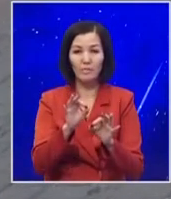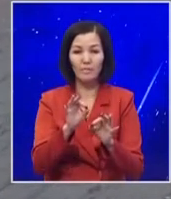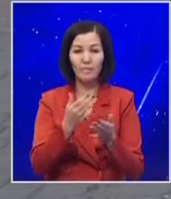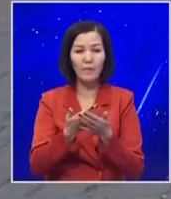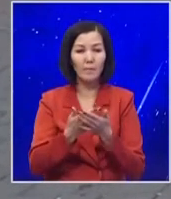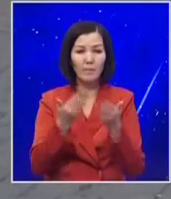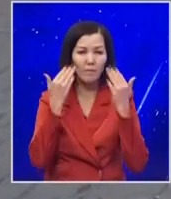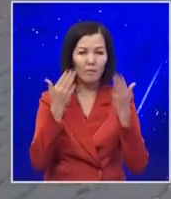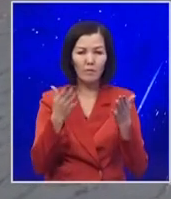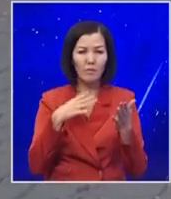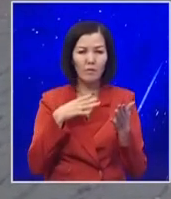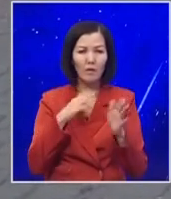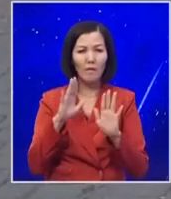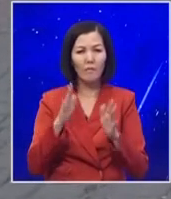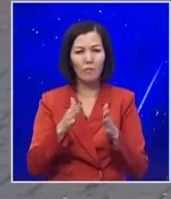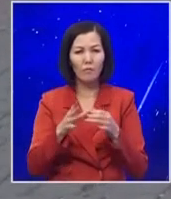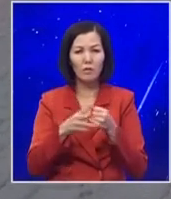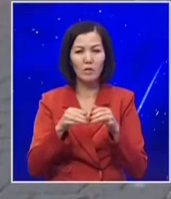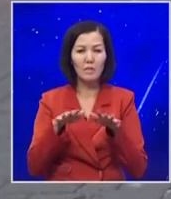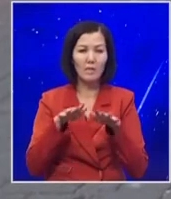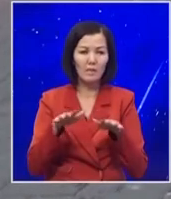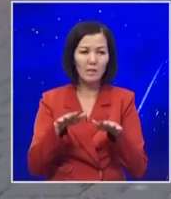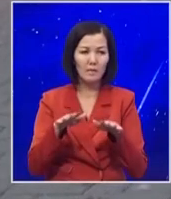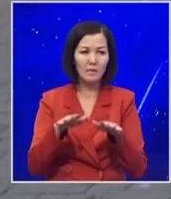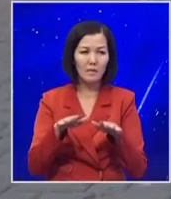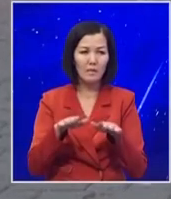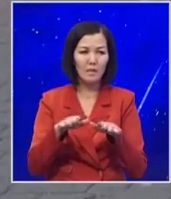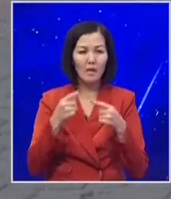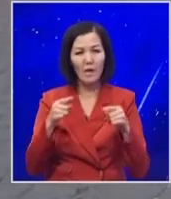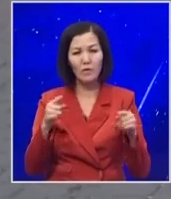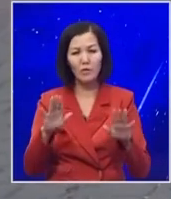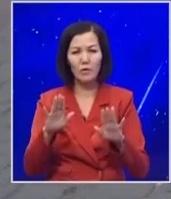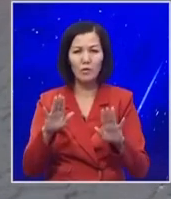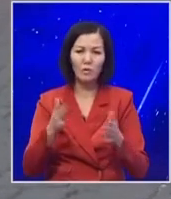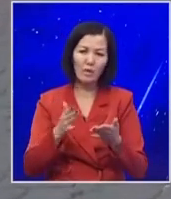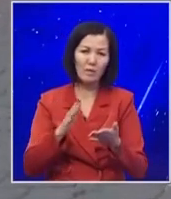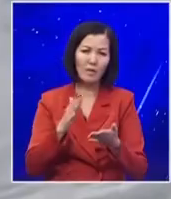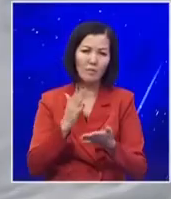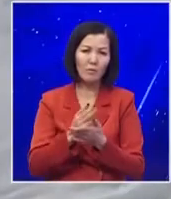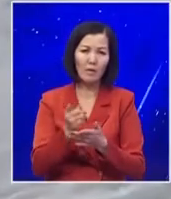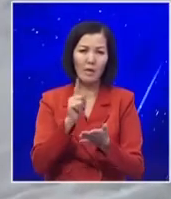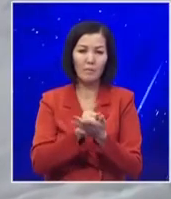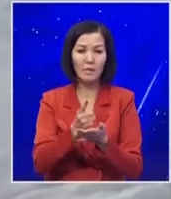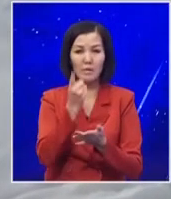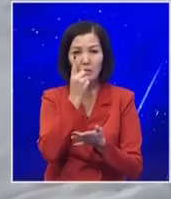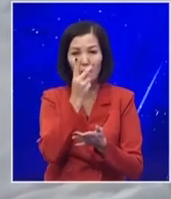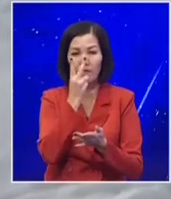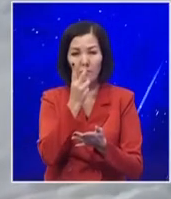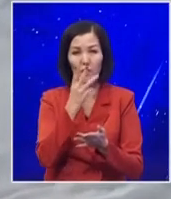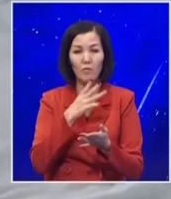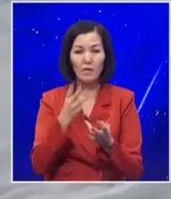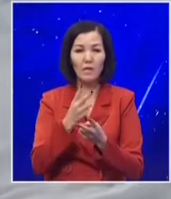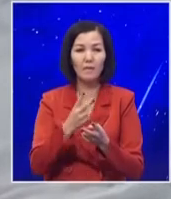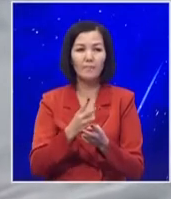білесіз, дұрыс землетрясение, дұрыс это, обязательно надо смотреть телефон. Үстіміздегі жылда қалың қар